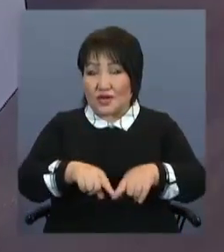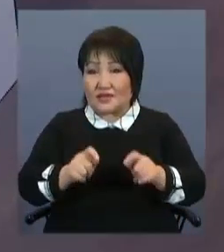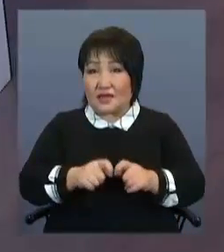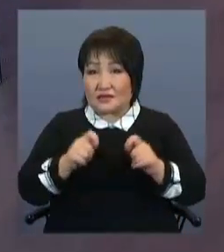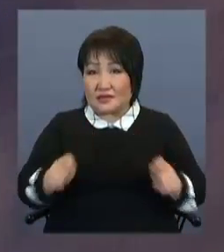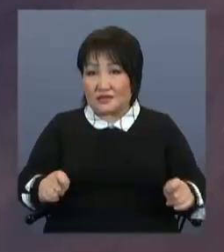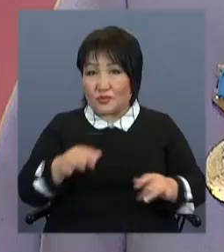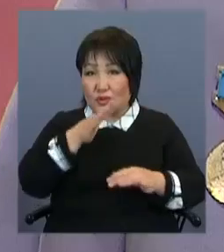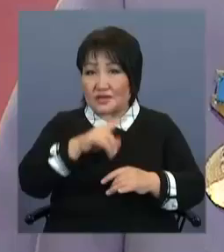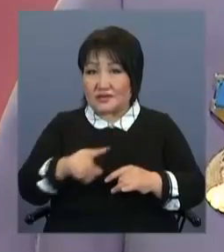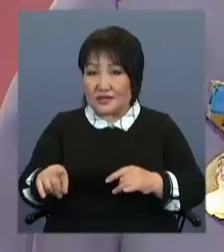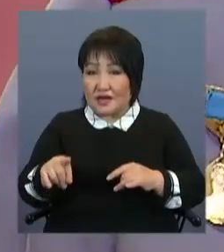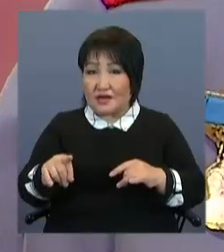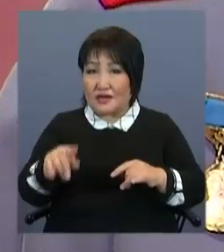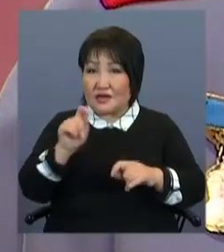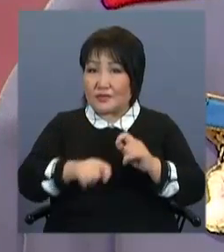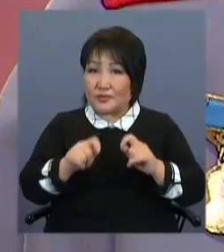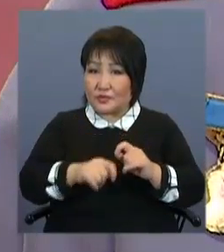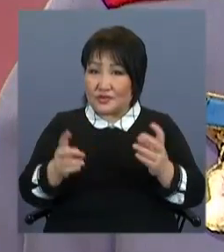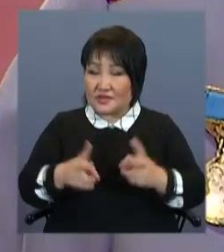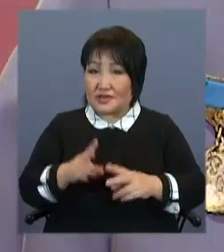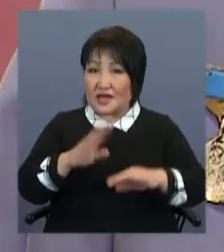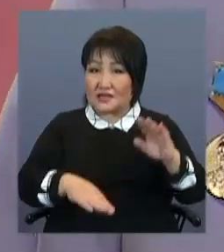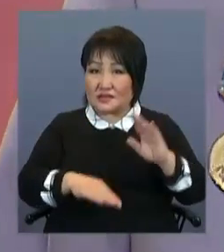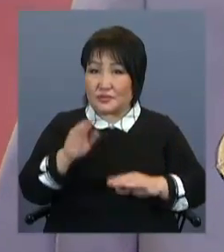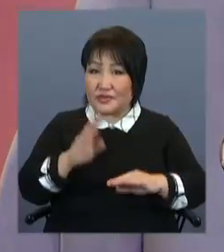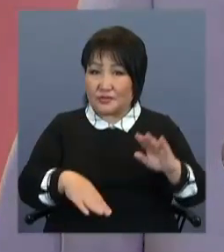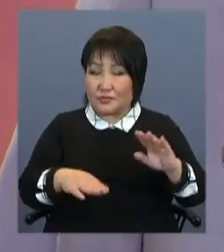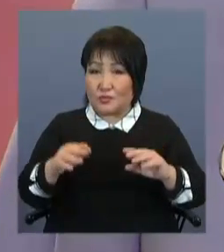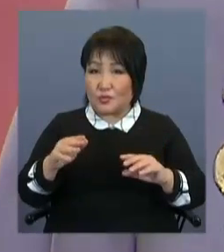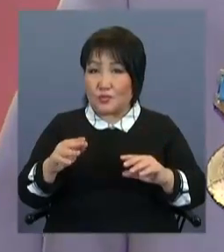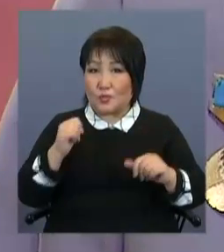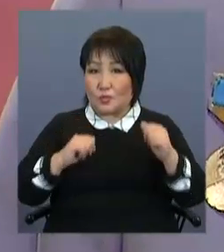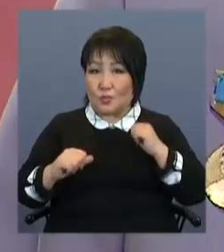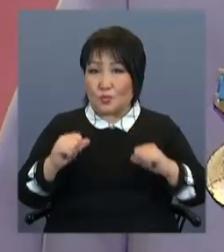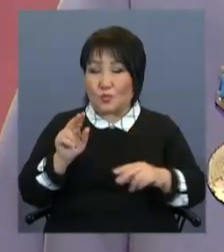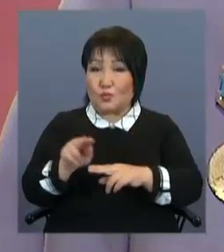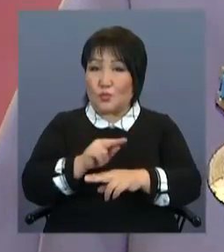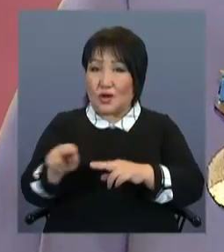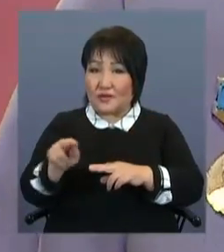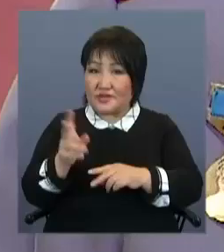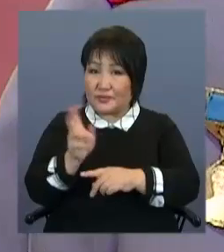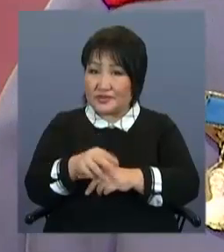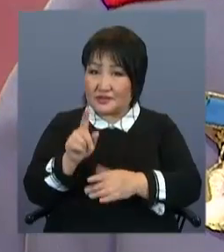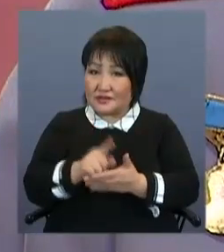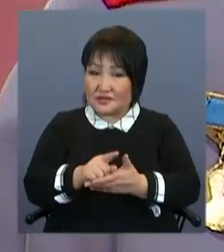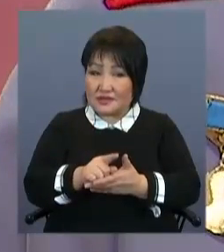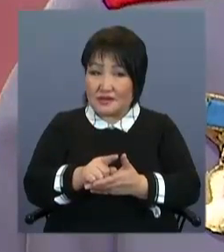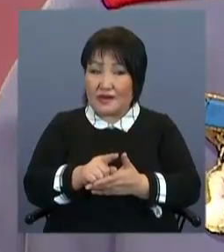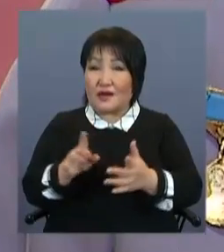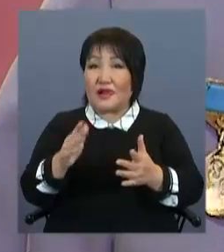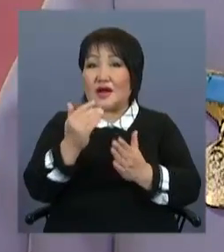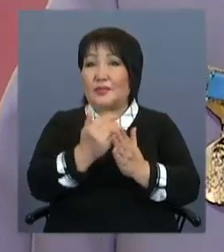қарау керек, кәсіби адамдар мұғалімдері келу керек. Сосын расписаниесін, программасын бәрін дұрыстап